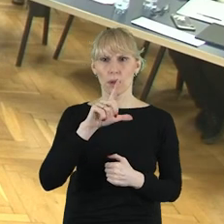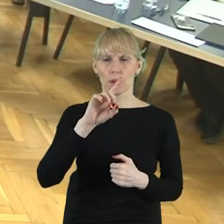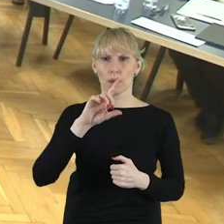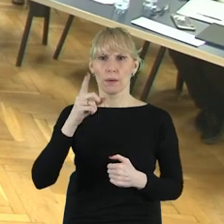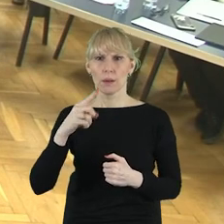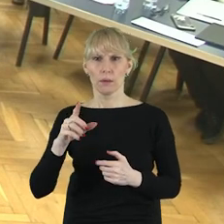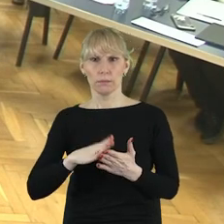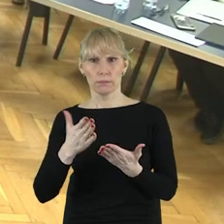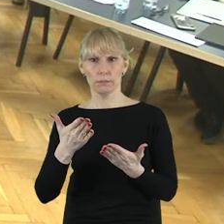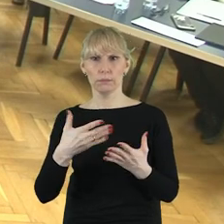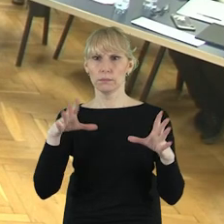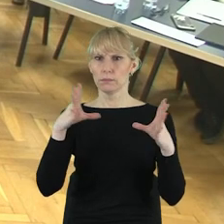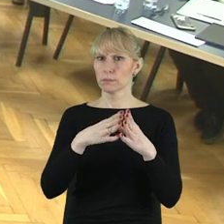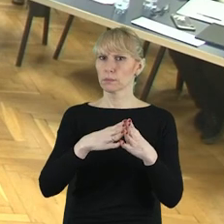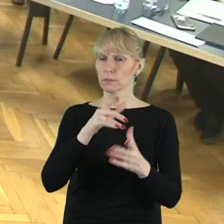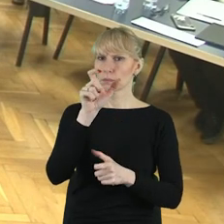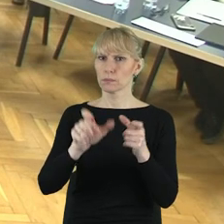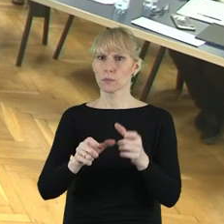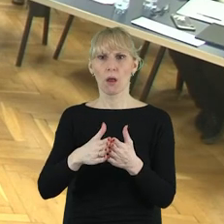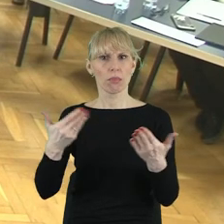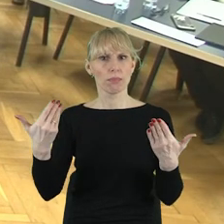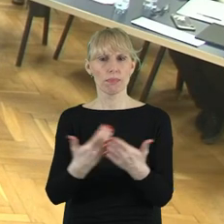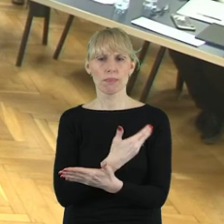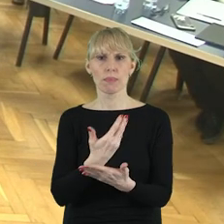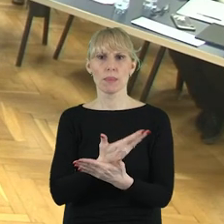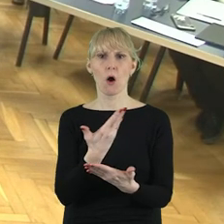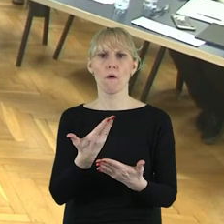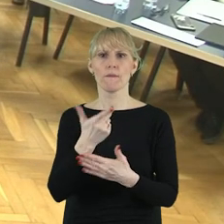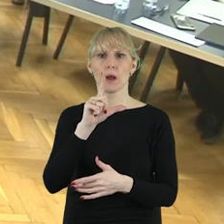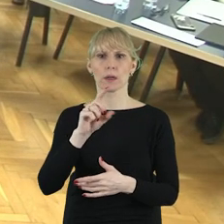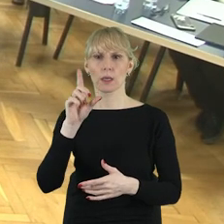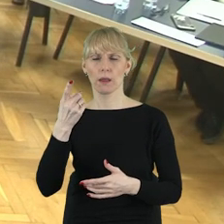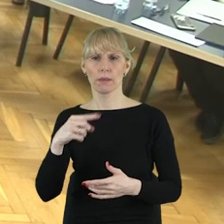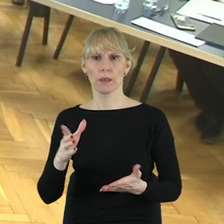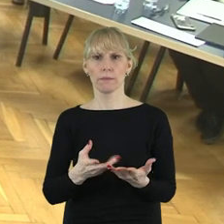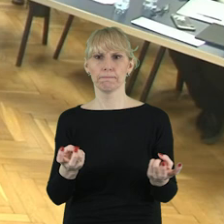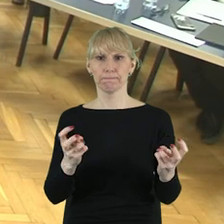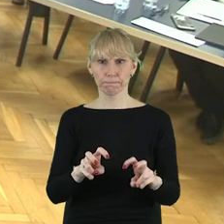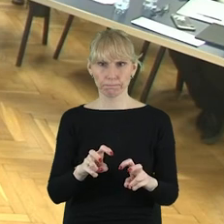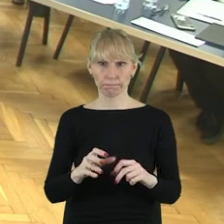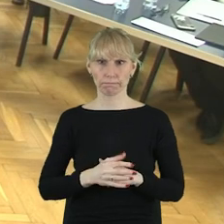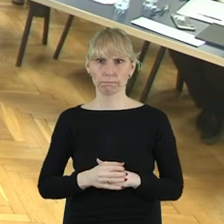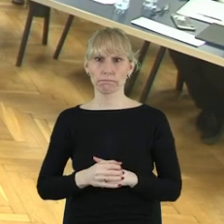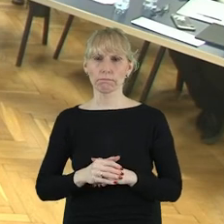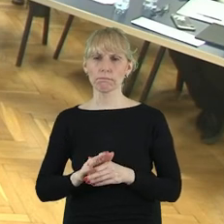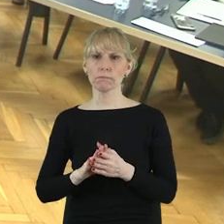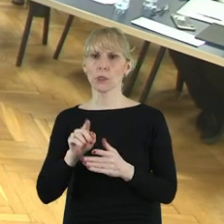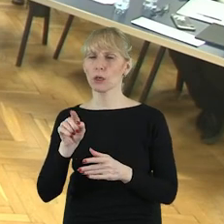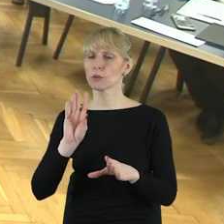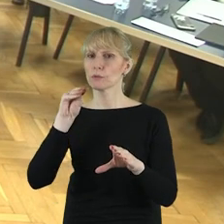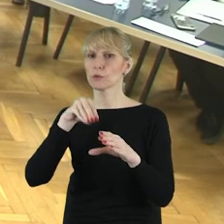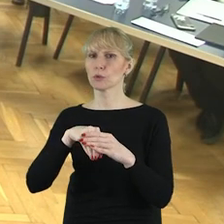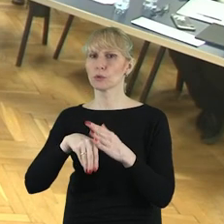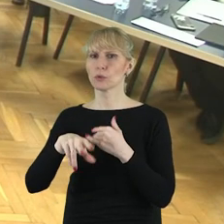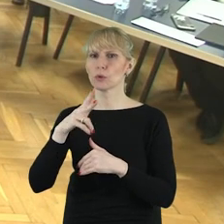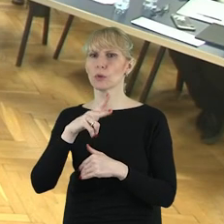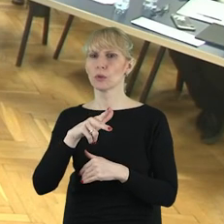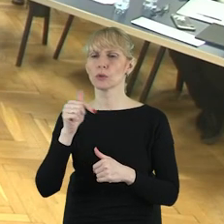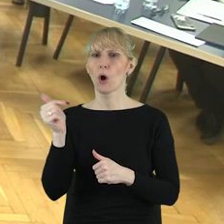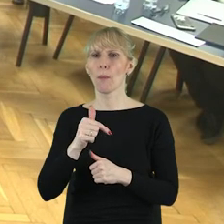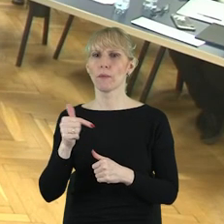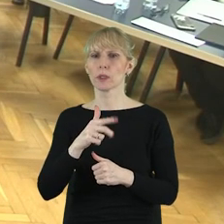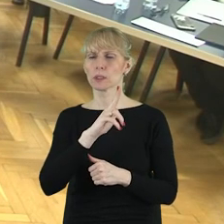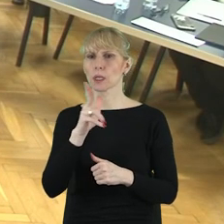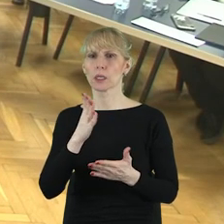LGD Baszta, 10 osób zakłada nową LGD obejmującą ponad 15 małych samorządów. Czy wśród tych osób jest reprezentacja